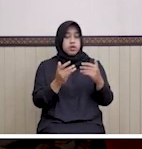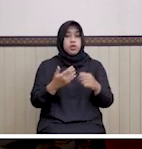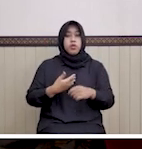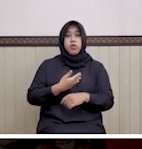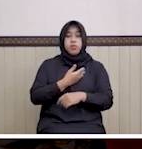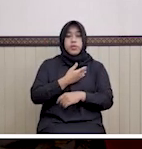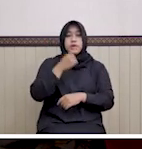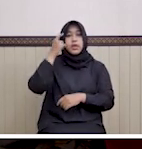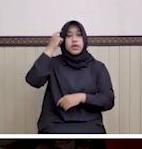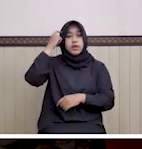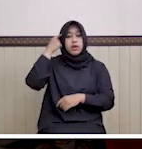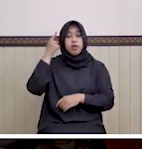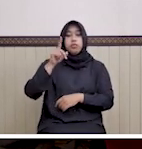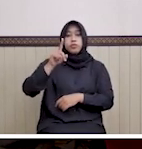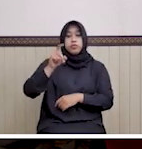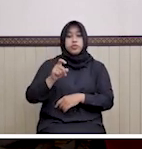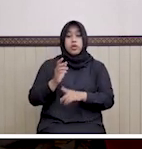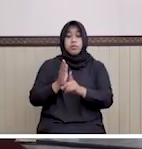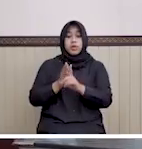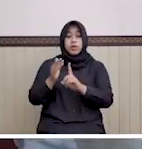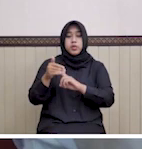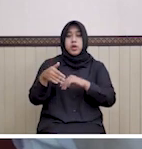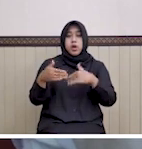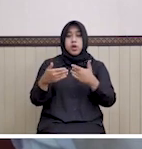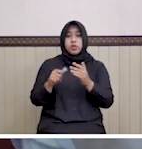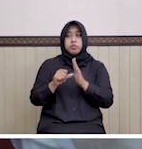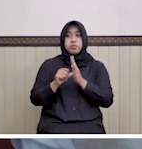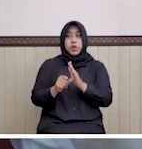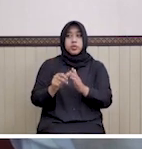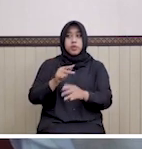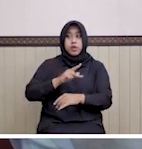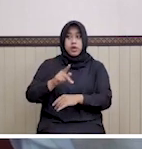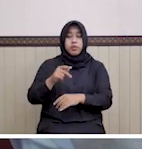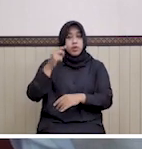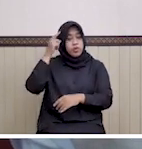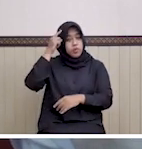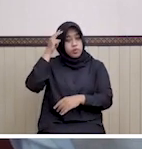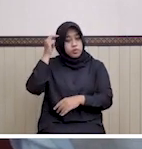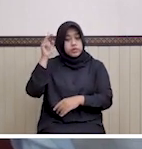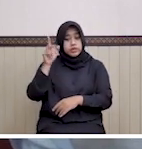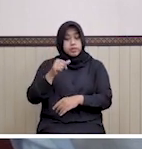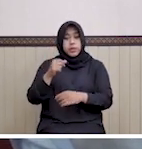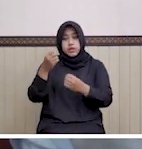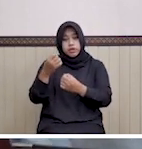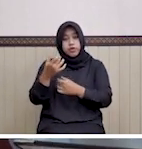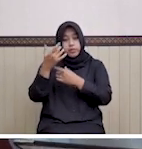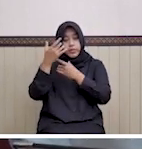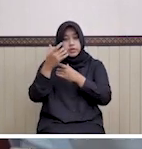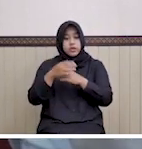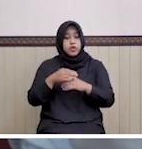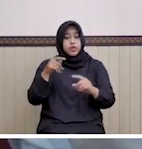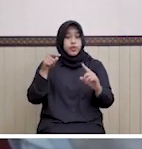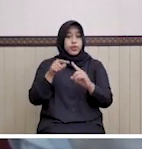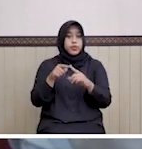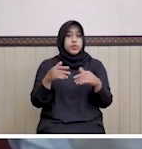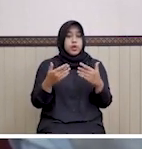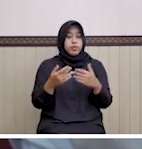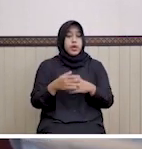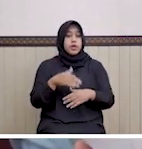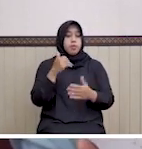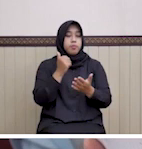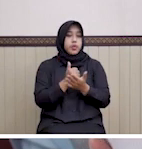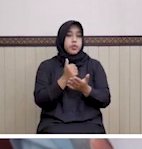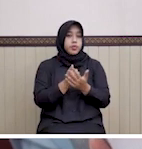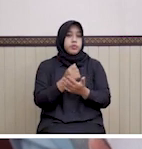sekiranya membutuhkan perlindungan atau bantuan kami itu untuk segera informasikan Supaya apa yang